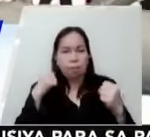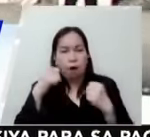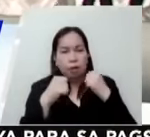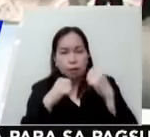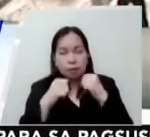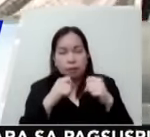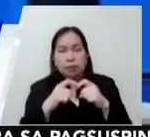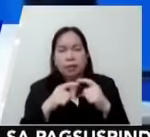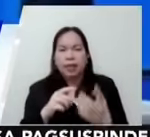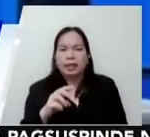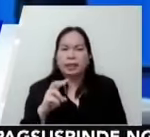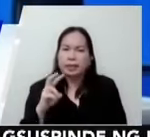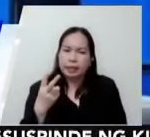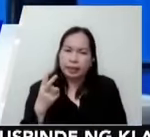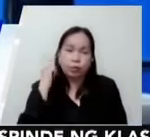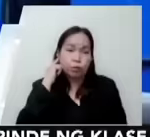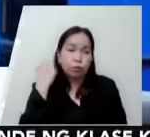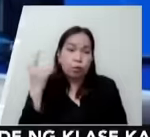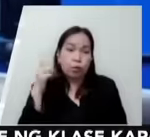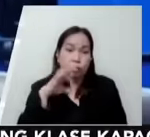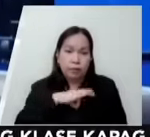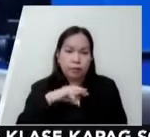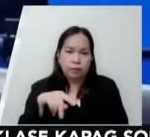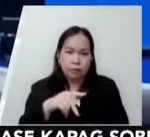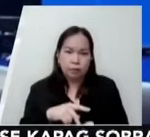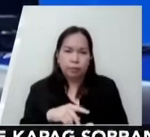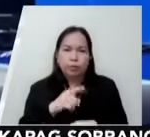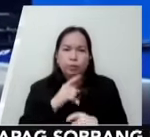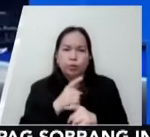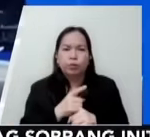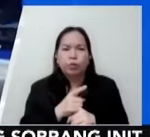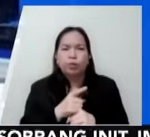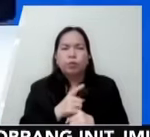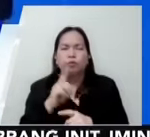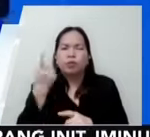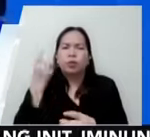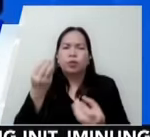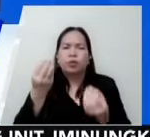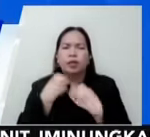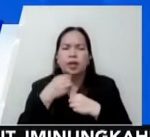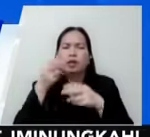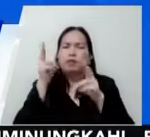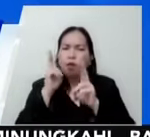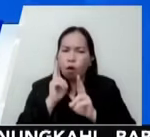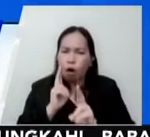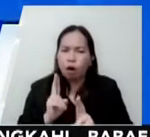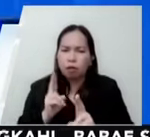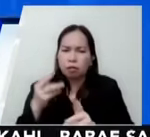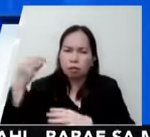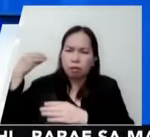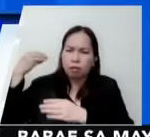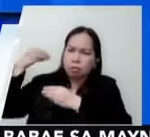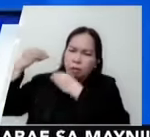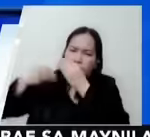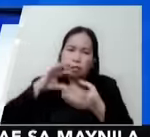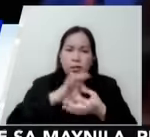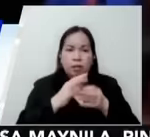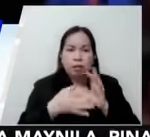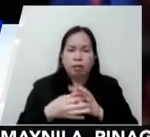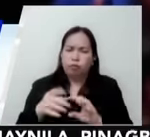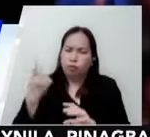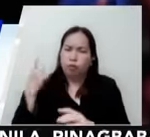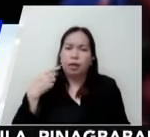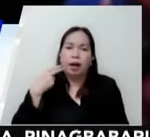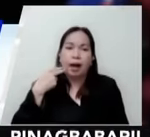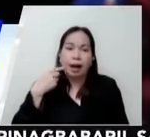ng Pilipinas. Isang karangalang unang naibigay sa loob ng Olympic history ng weightlifter na si Heidelin Diaz